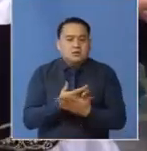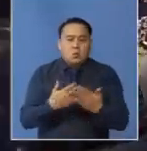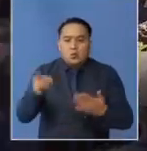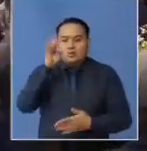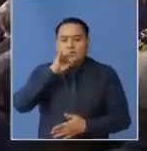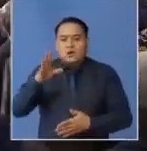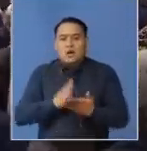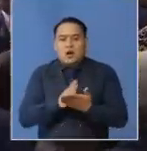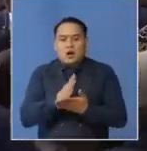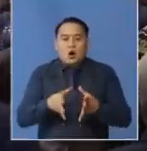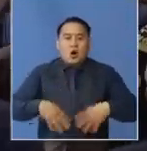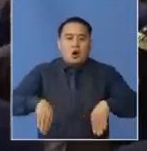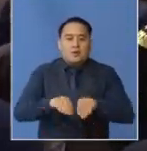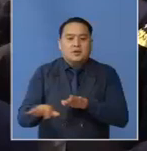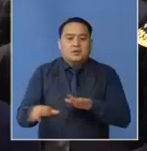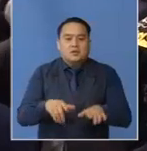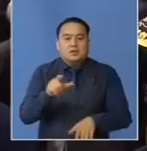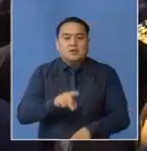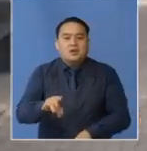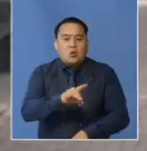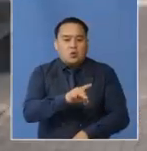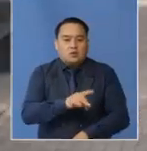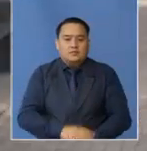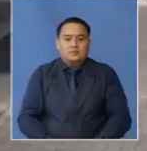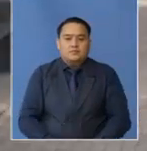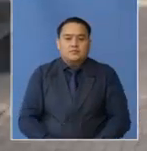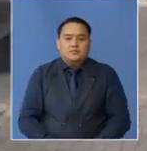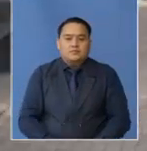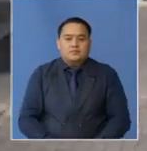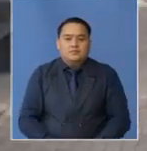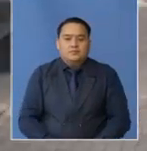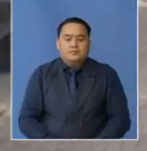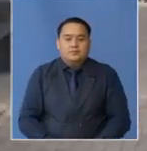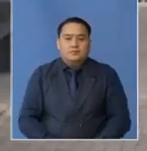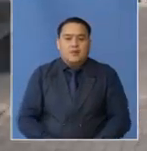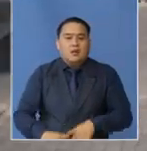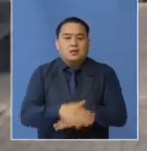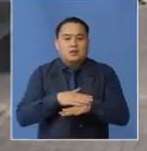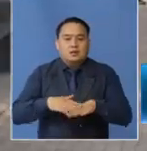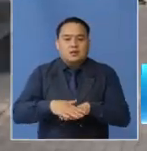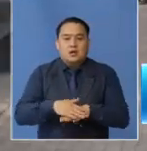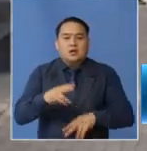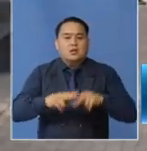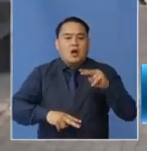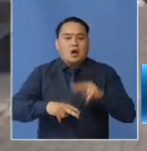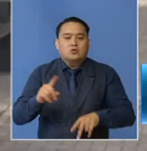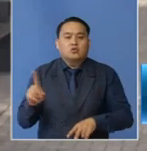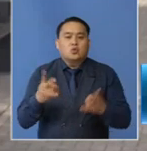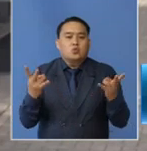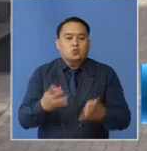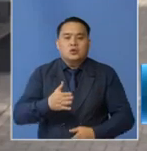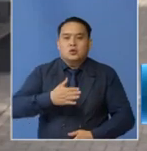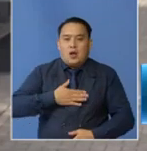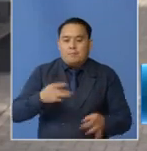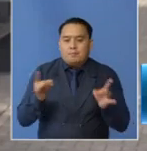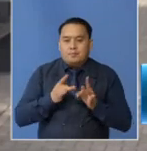другие заслуженные и общественные деятели региона. Народ в приподнятом настроении. Что еще нужно нам?